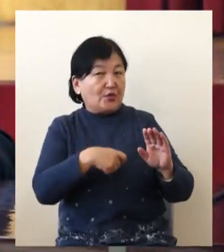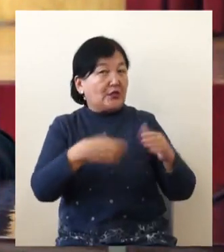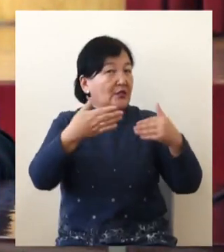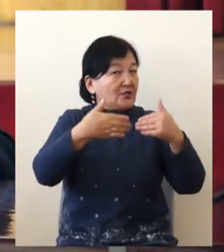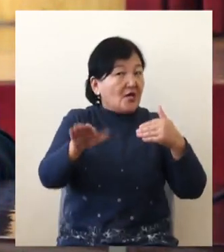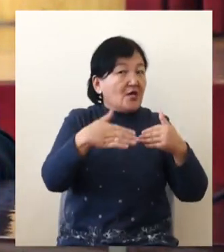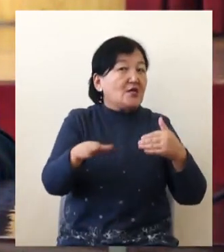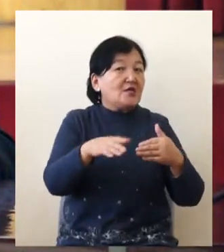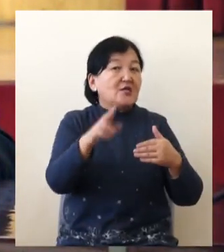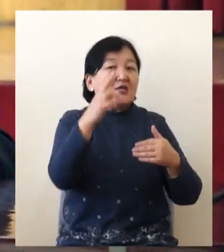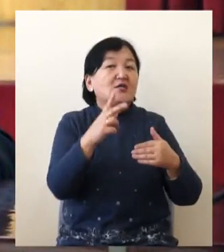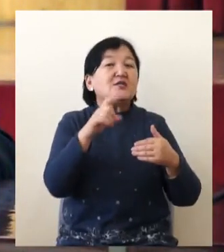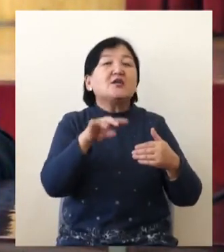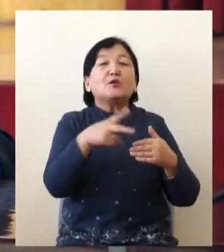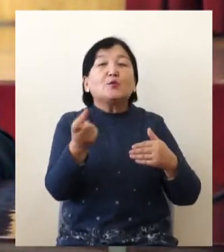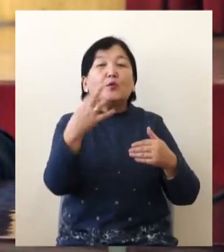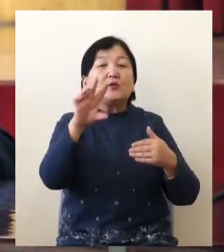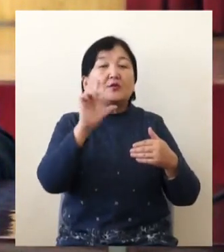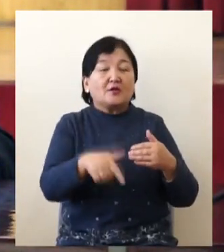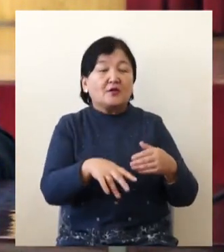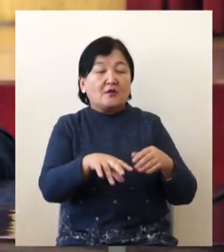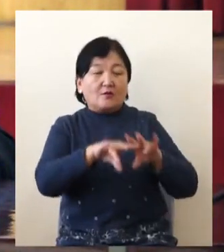цээрлүүлдэг, нийтээр үзэн яддаг болгодог.